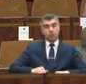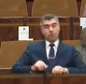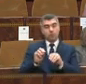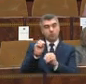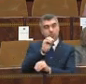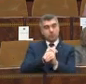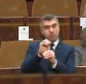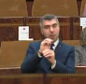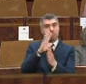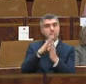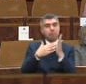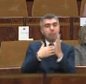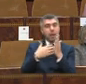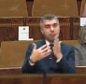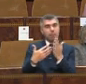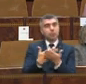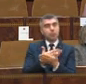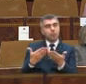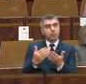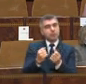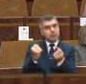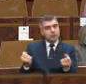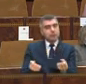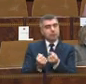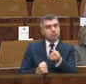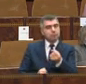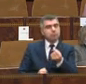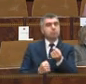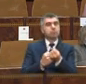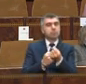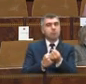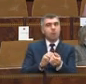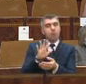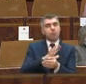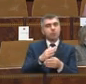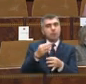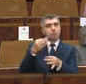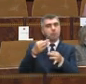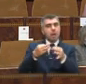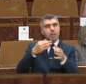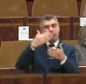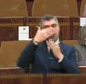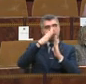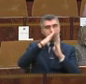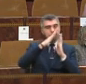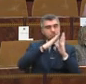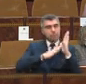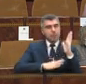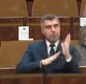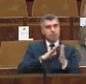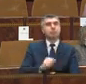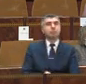برنامج طموح بغاية النهوض بهذه البنية التحتية لسائر المحاكم المملكة، وهو الشيء الذي